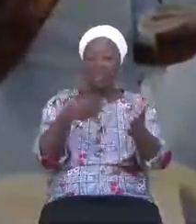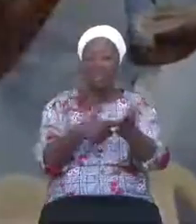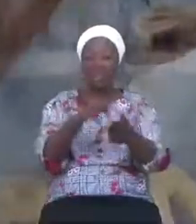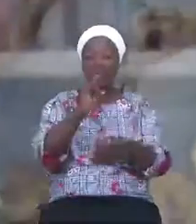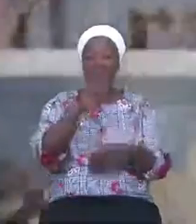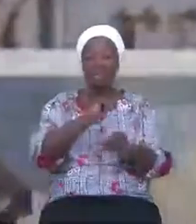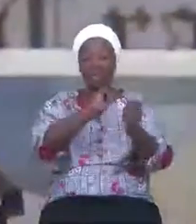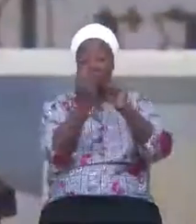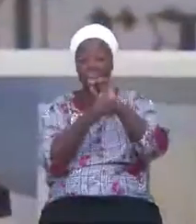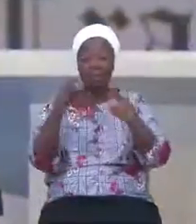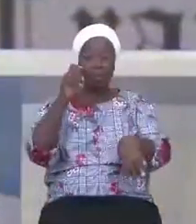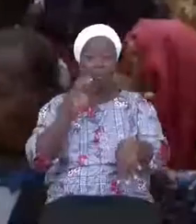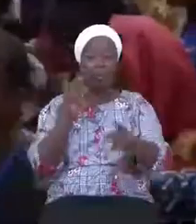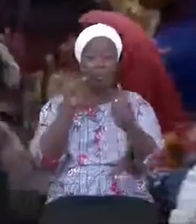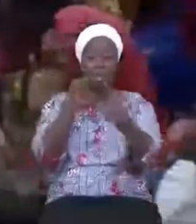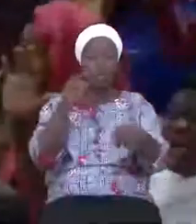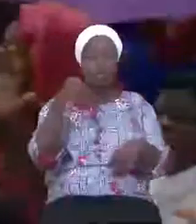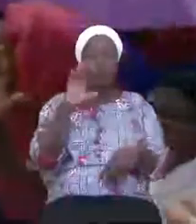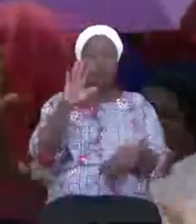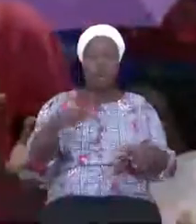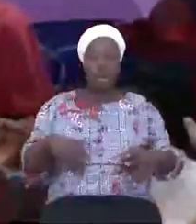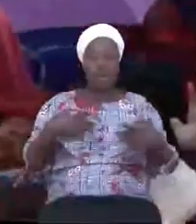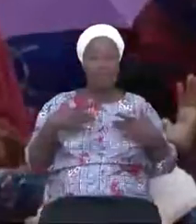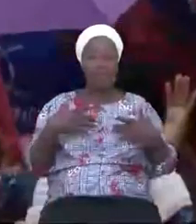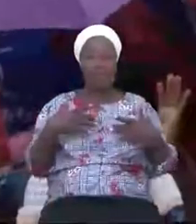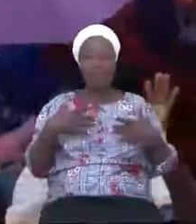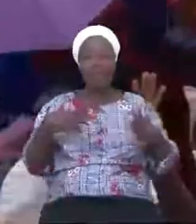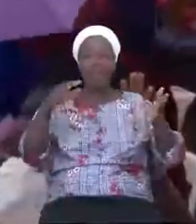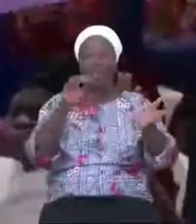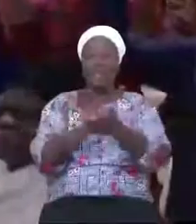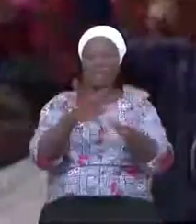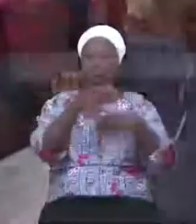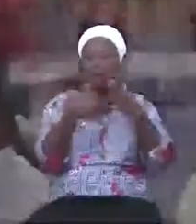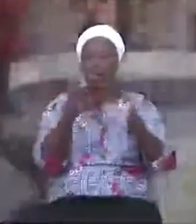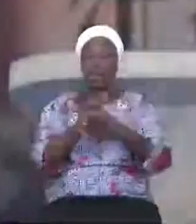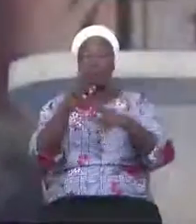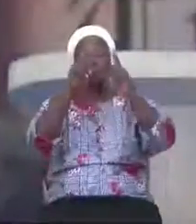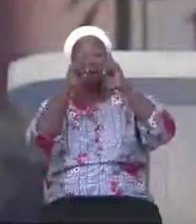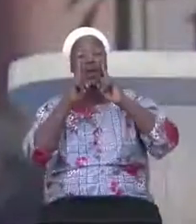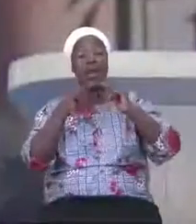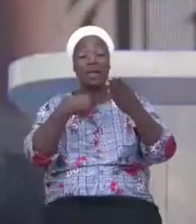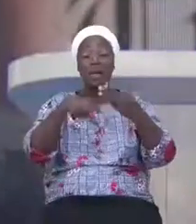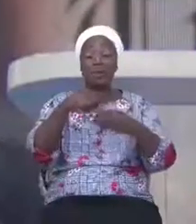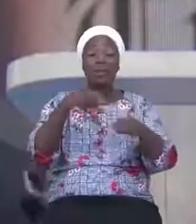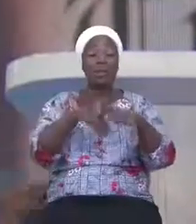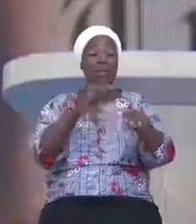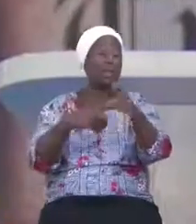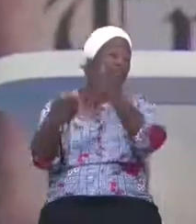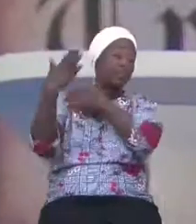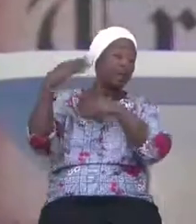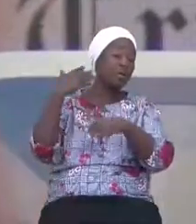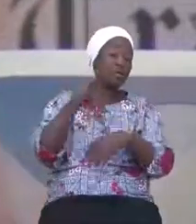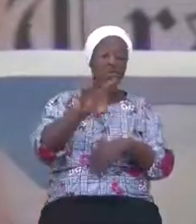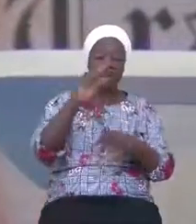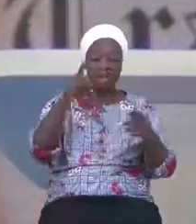Voici le point décisif de ta vie. Toutes les choses pour lesquelles tu pleurais par le passé,